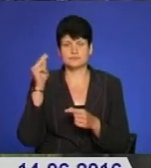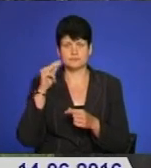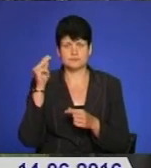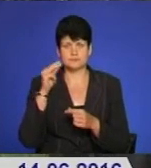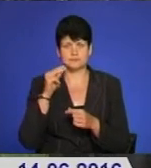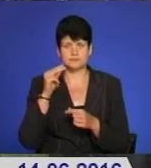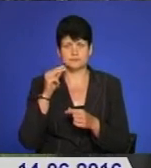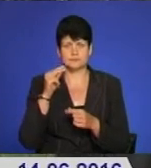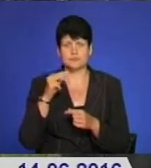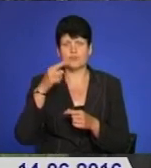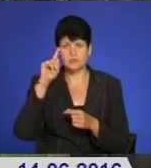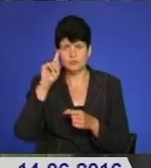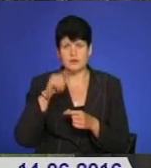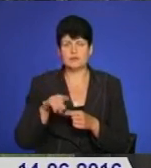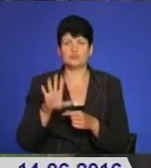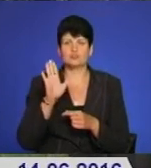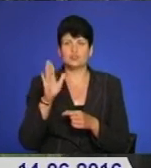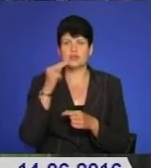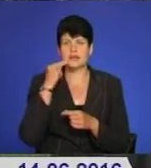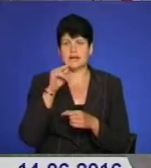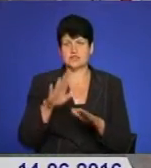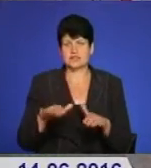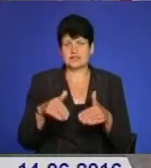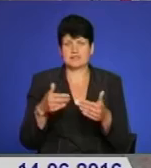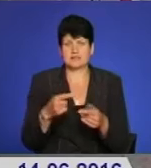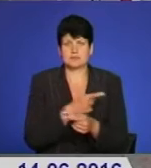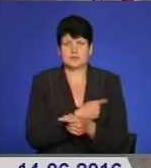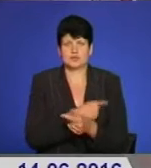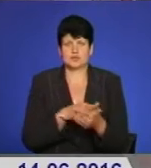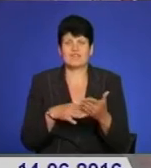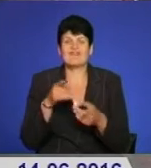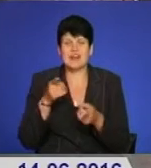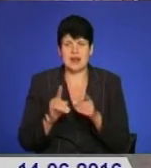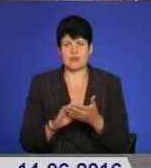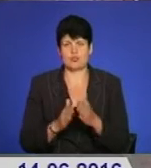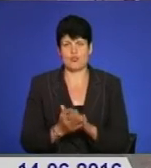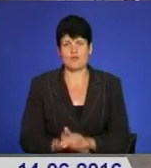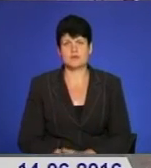впевнені, що будуть краще надавати медичну допомогу в реальних умовах.